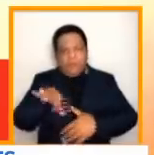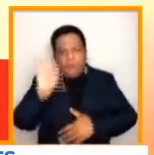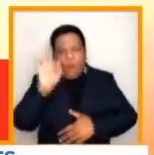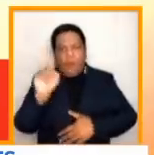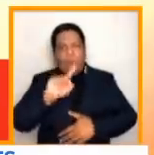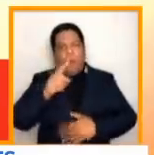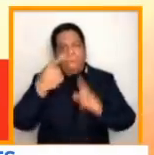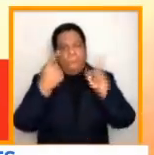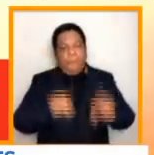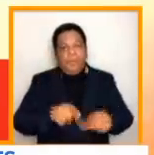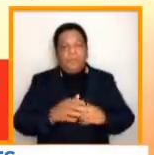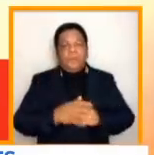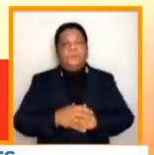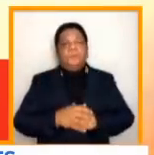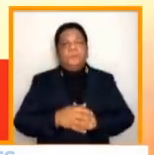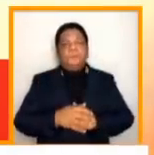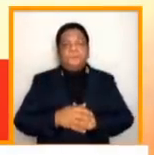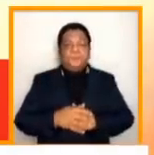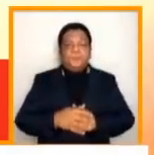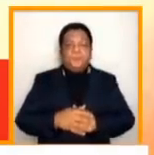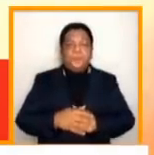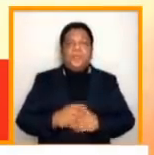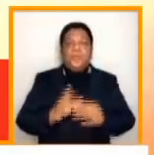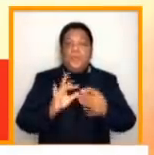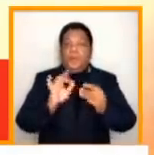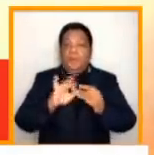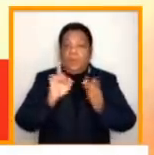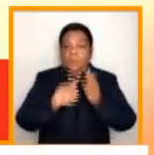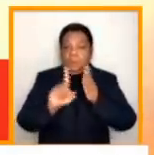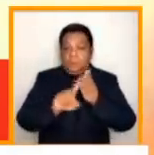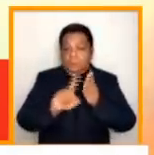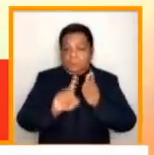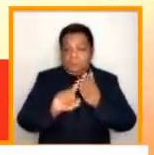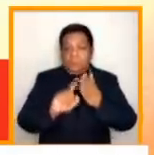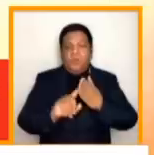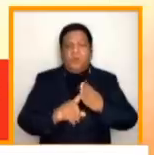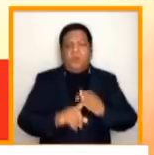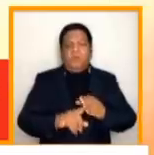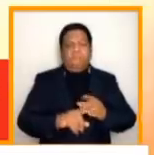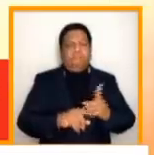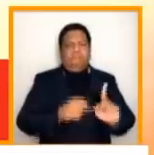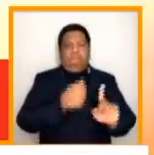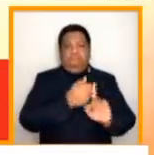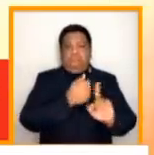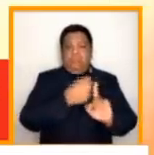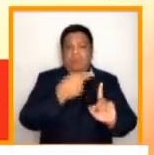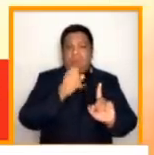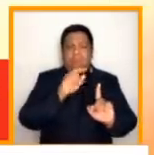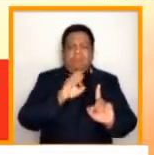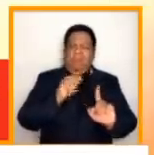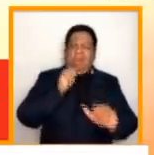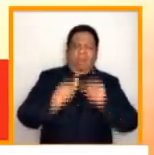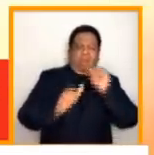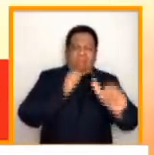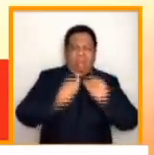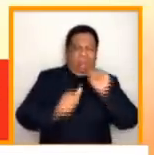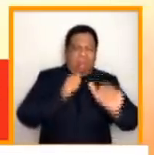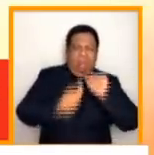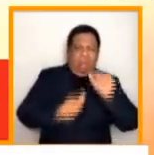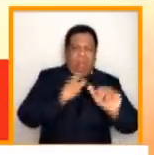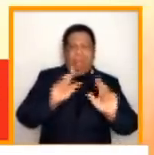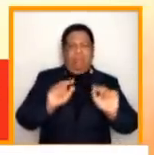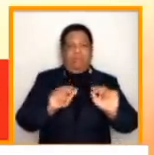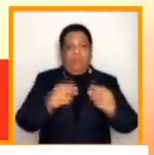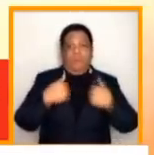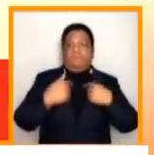Actually, base sa investigador, nung una, dinideny niya na may kinalaman siya doon. Buti na lang, meron nag-viral na video na